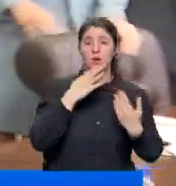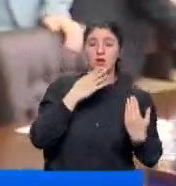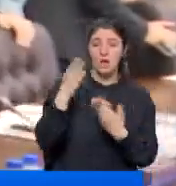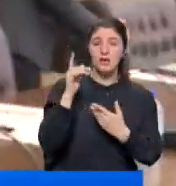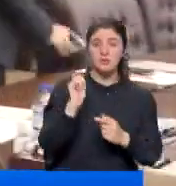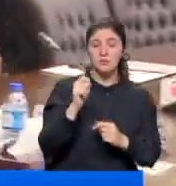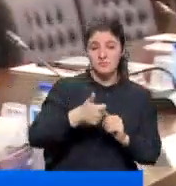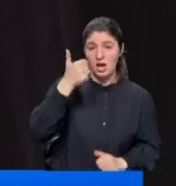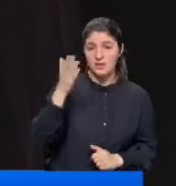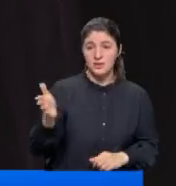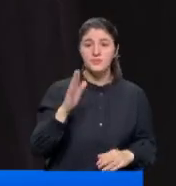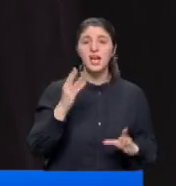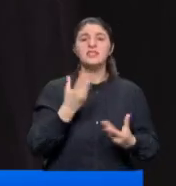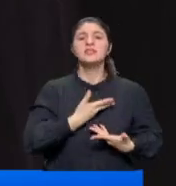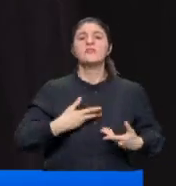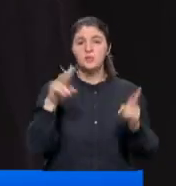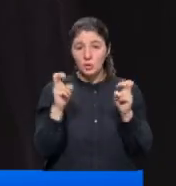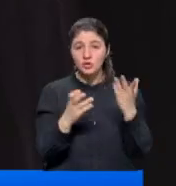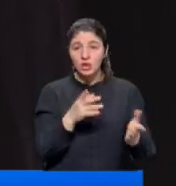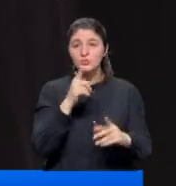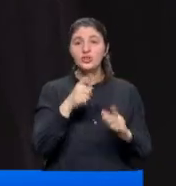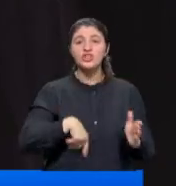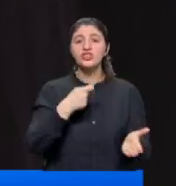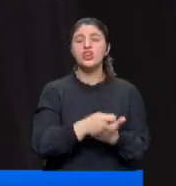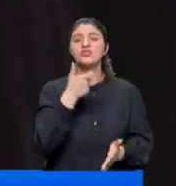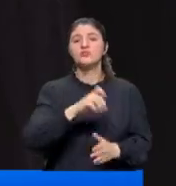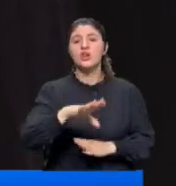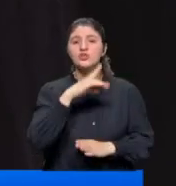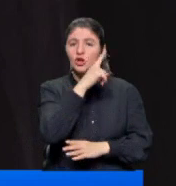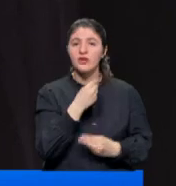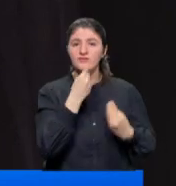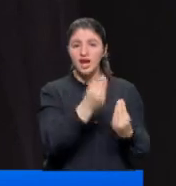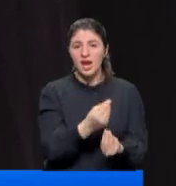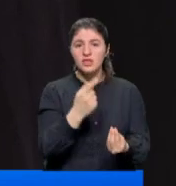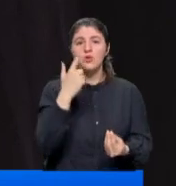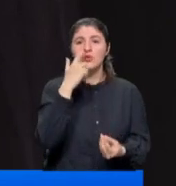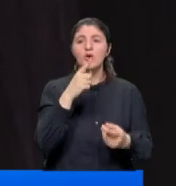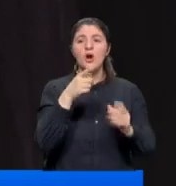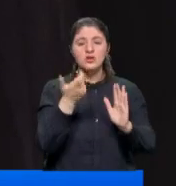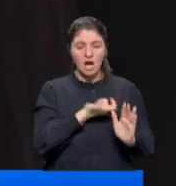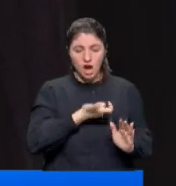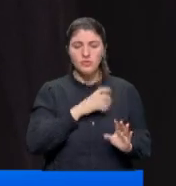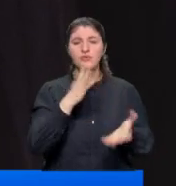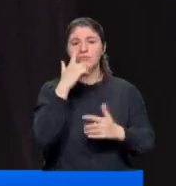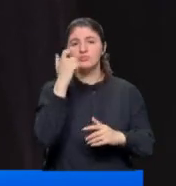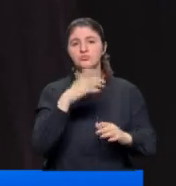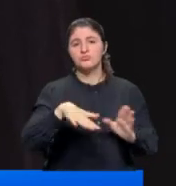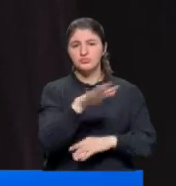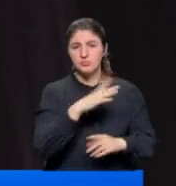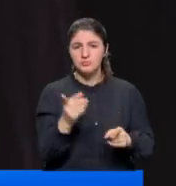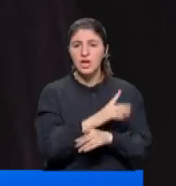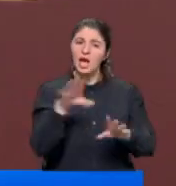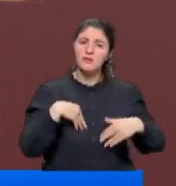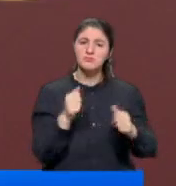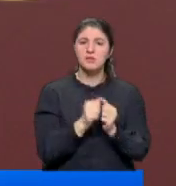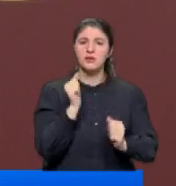Hazine ve Maliye Bakanı'na. En sevdiğim konu da şu yatırımcılara zorluk çıkaran mevzuat ya da bürokrasidir. Hep beraber